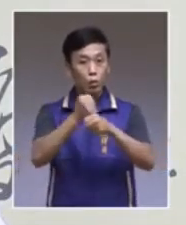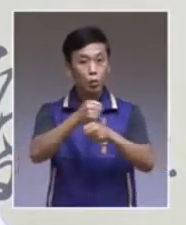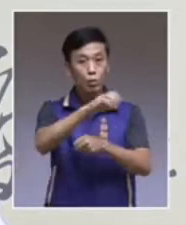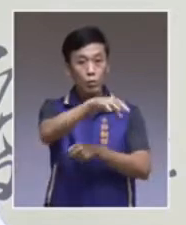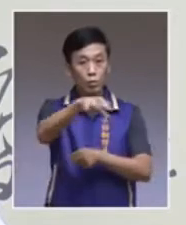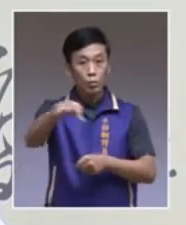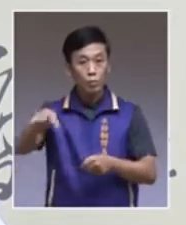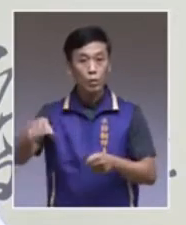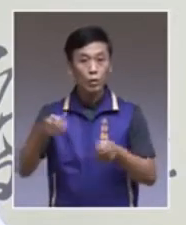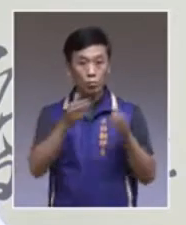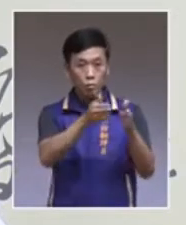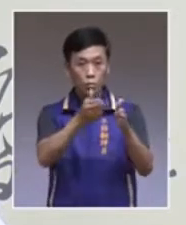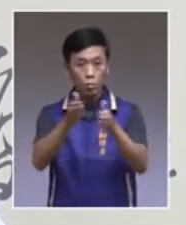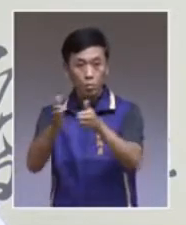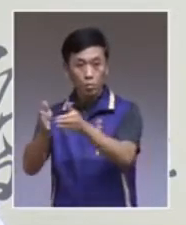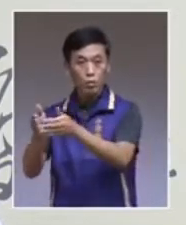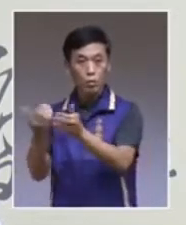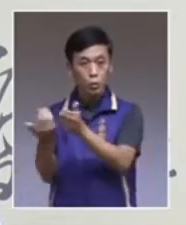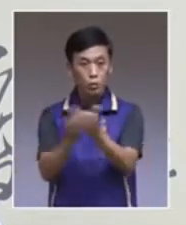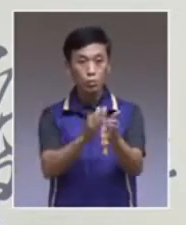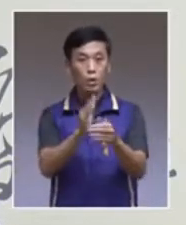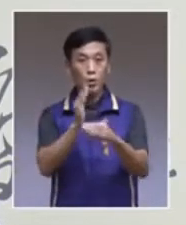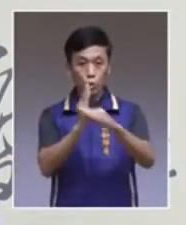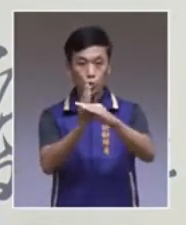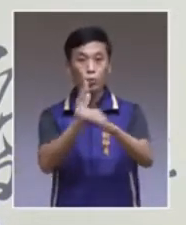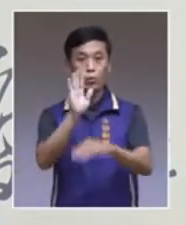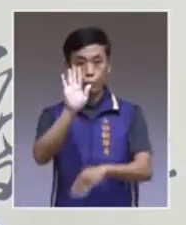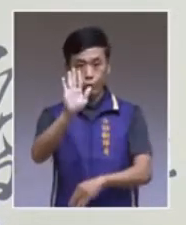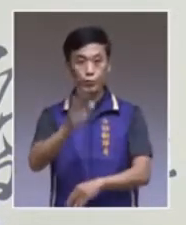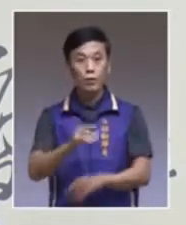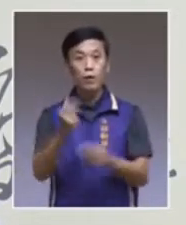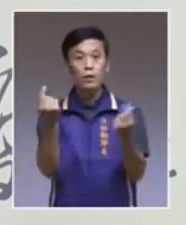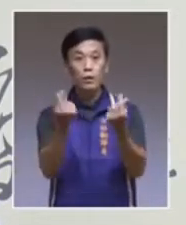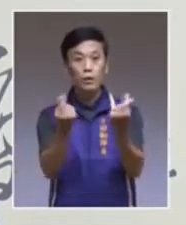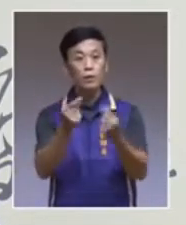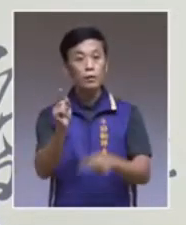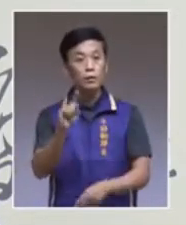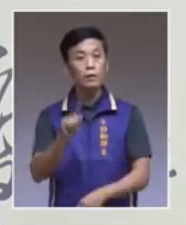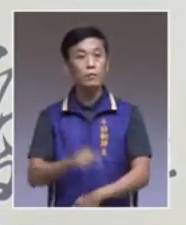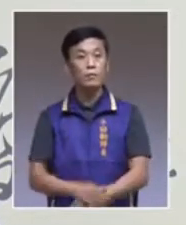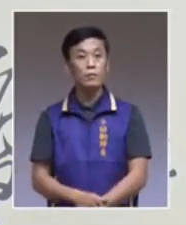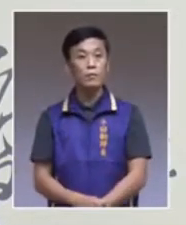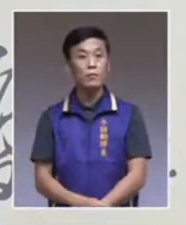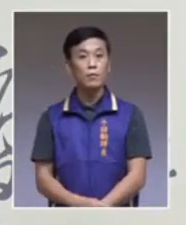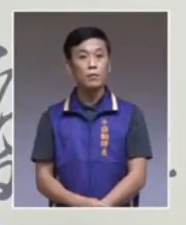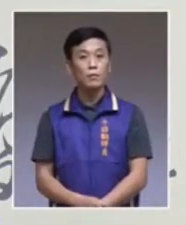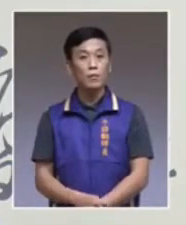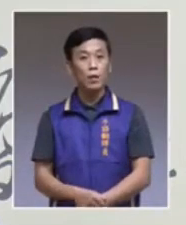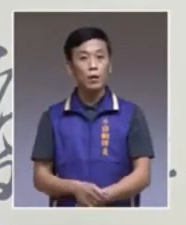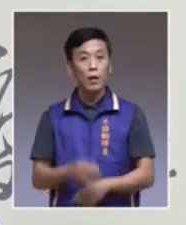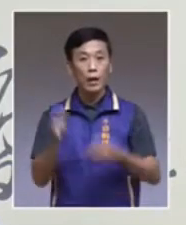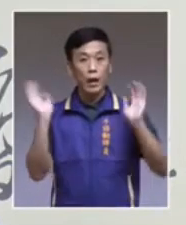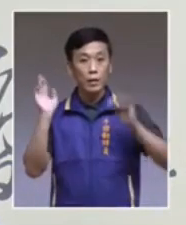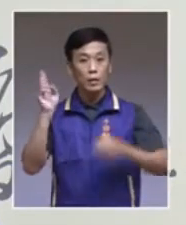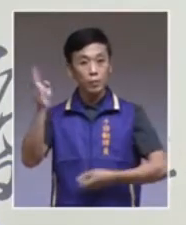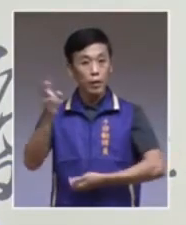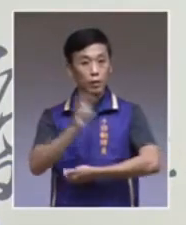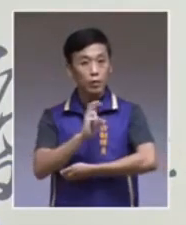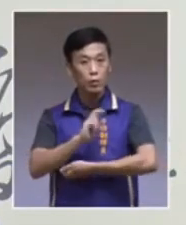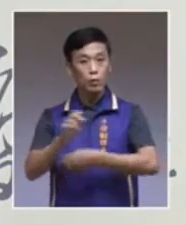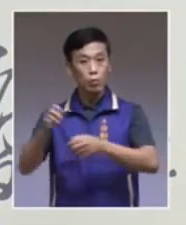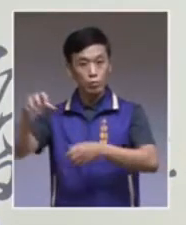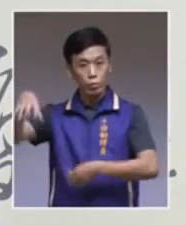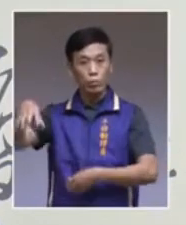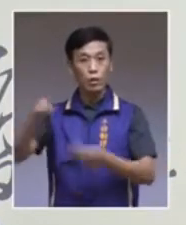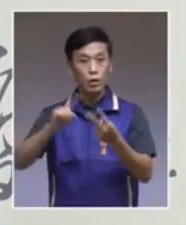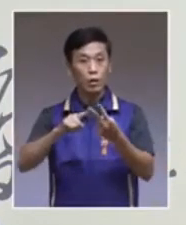正紧锣密鼓的已经开始在做准备，譬如说我们的托育中心或者